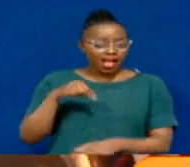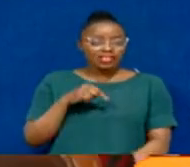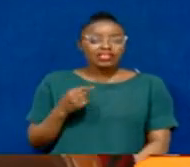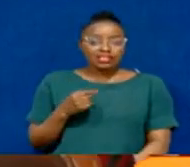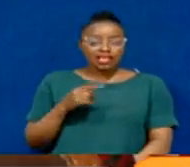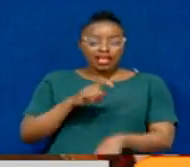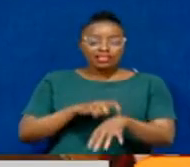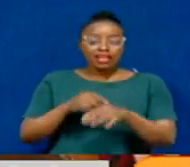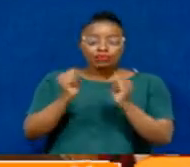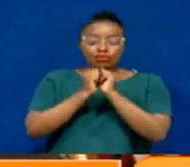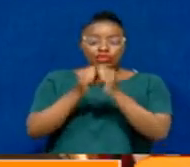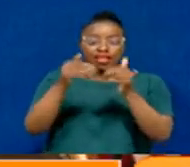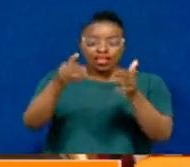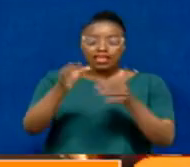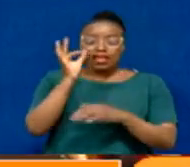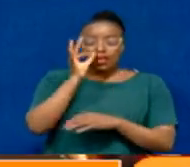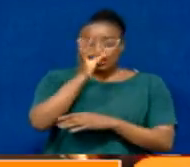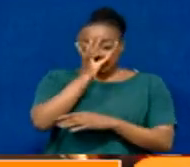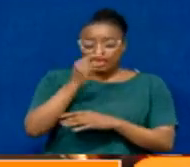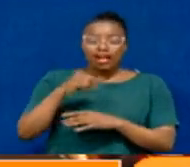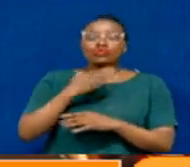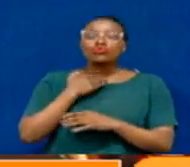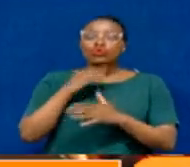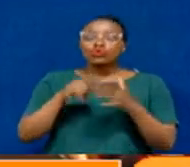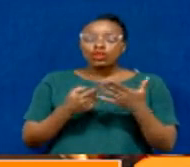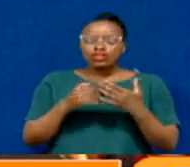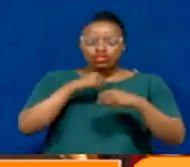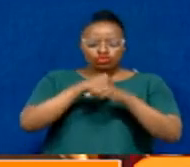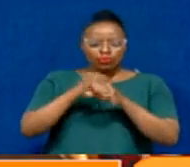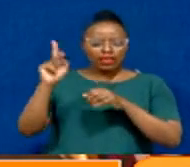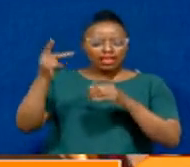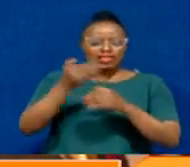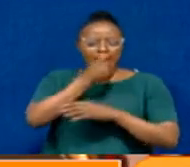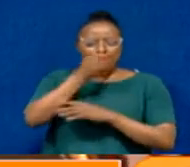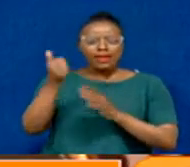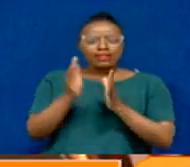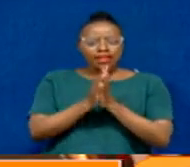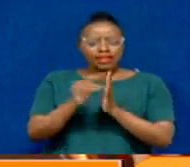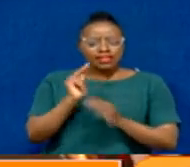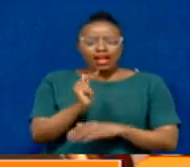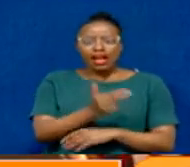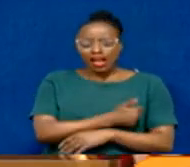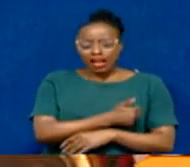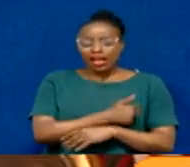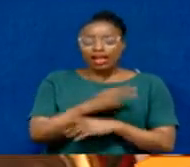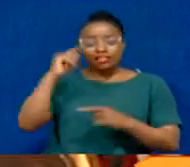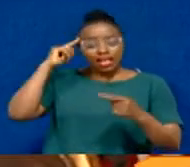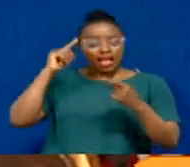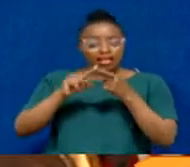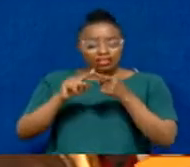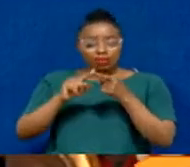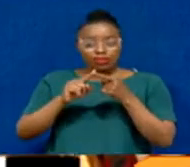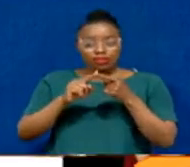sisi tukiwa hapa Nyeri tunataka kurainisha Kenya. Na sisi ndio